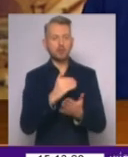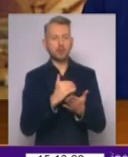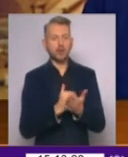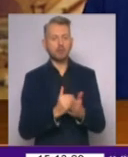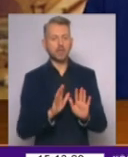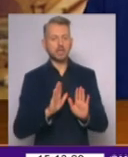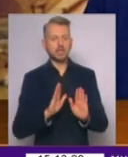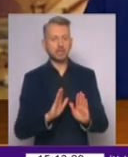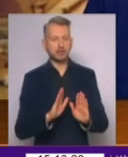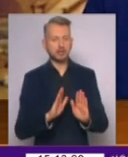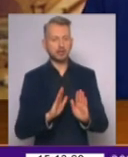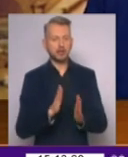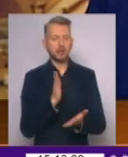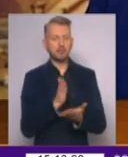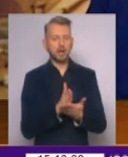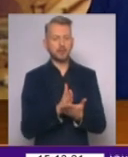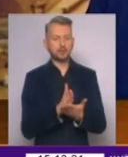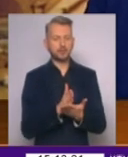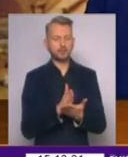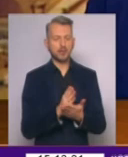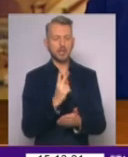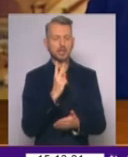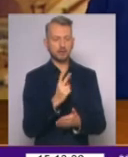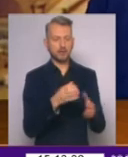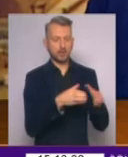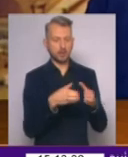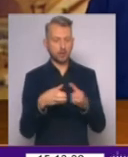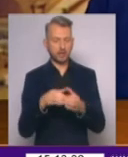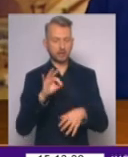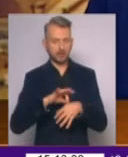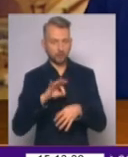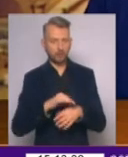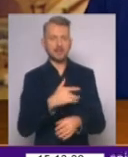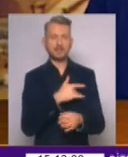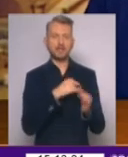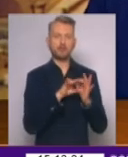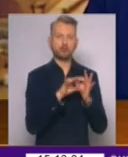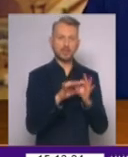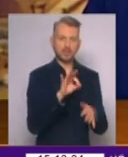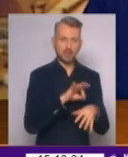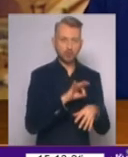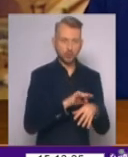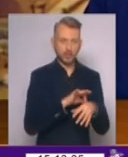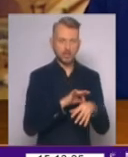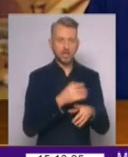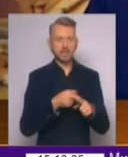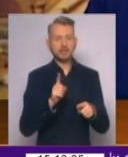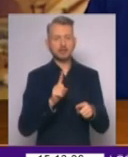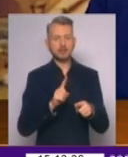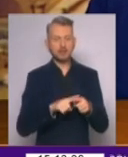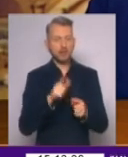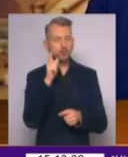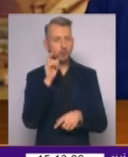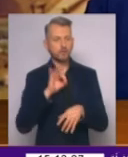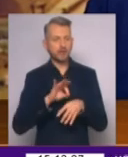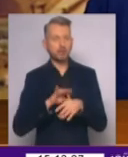тільки має дві категорії захворювань. Це серцево-судинні захворювання, це цукровий